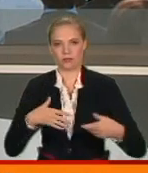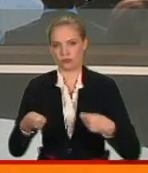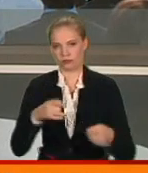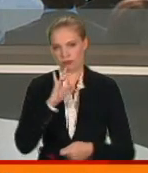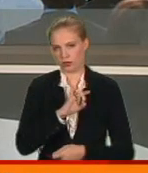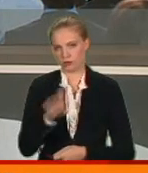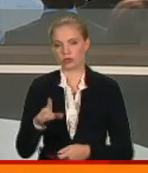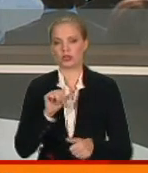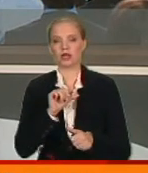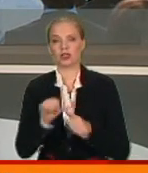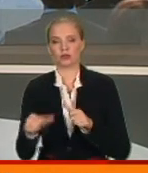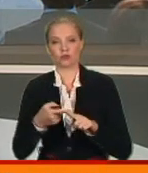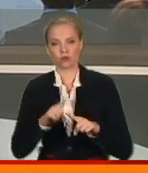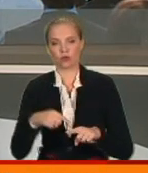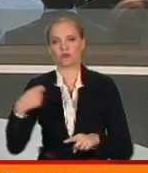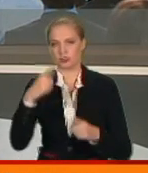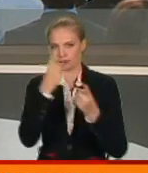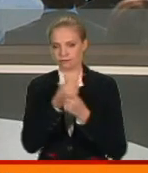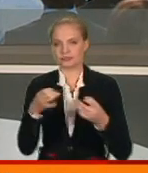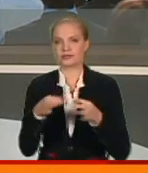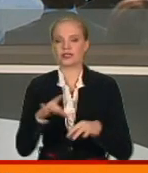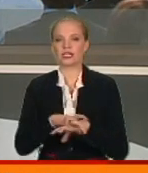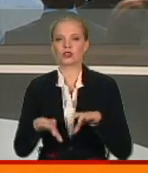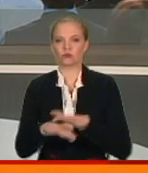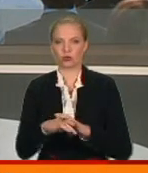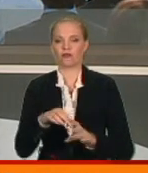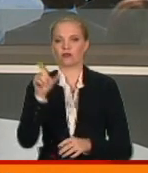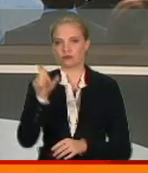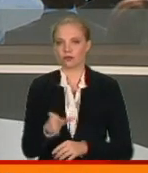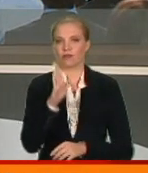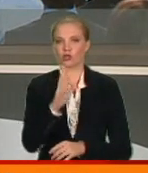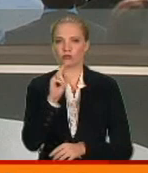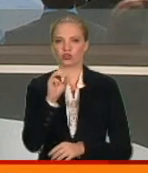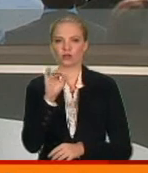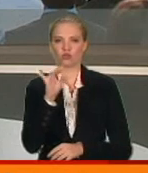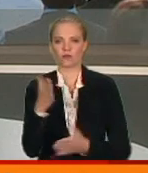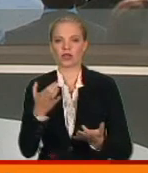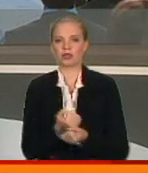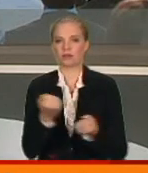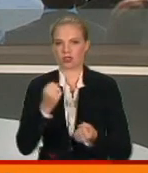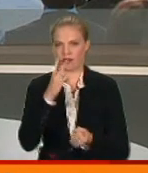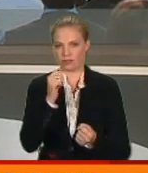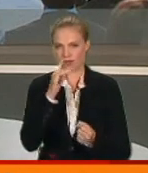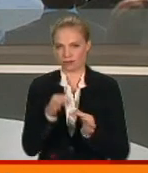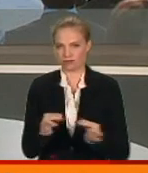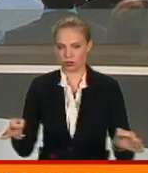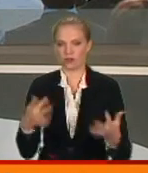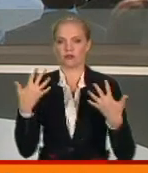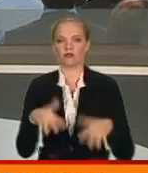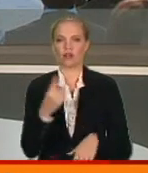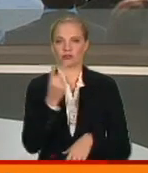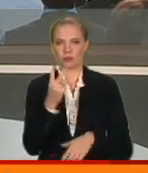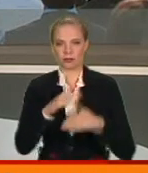торгуватиме крім того президент анонсував Звільнення з полону бойовикив Володимира жимчугова який підірвався на розтяжці втратив